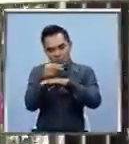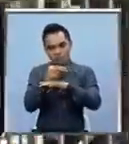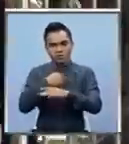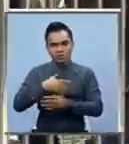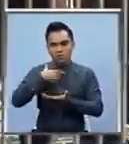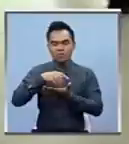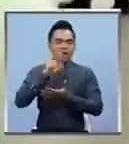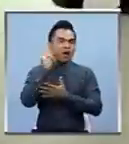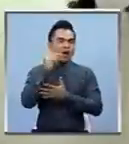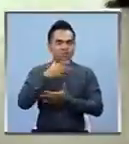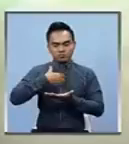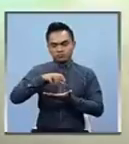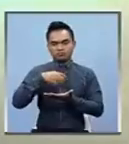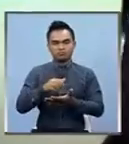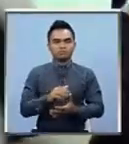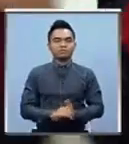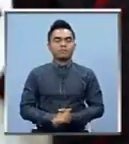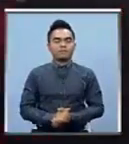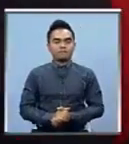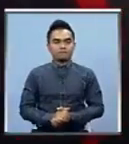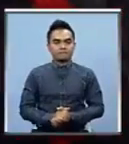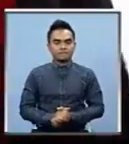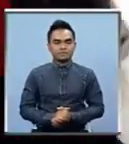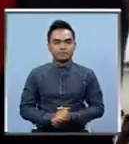7สีรายงานครับ